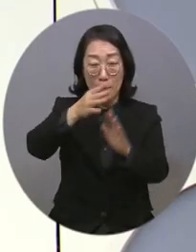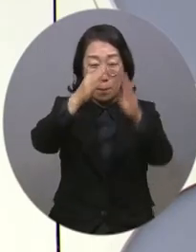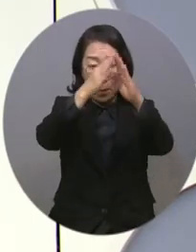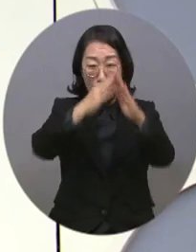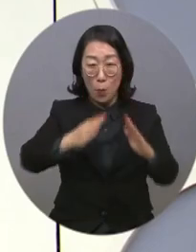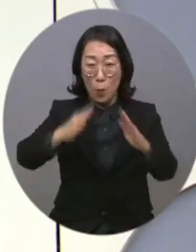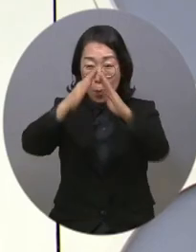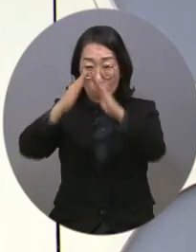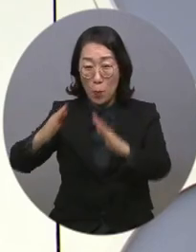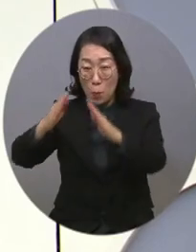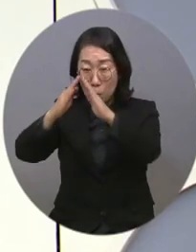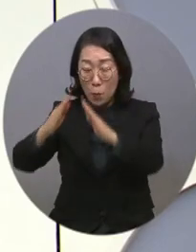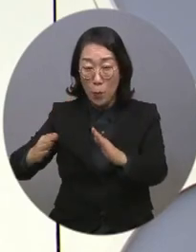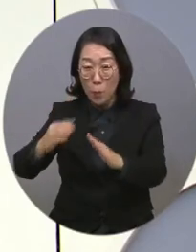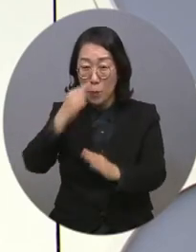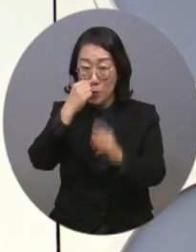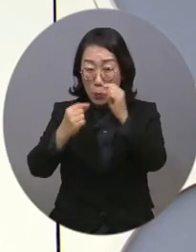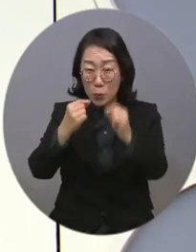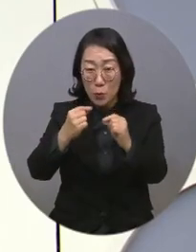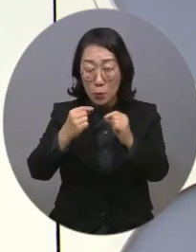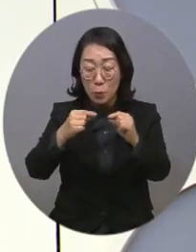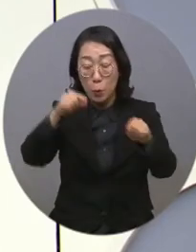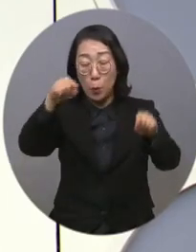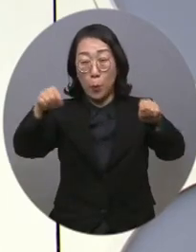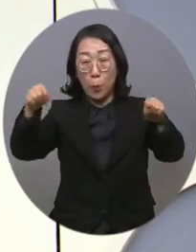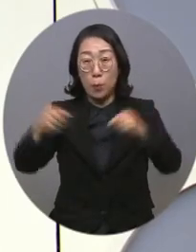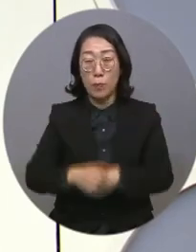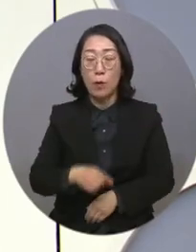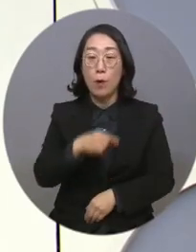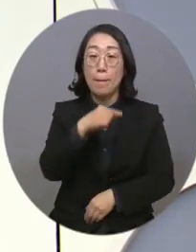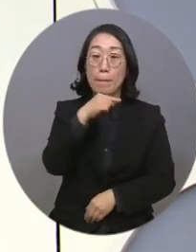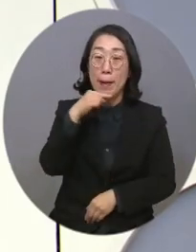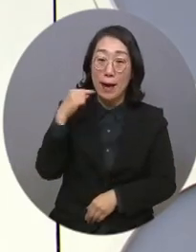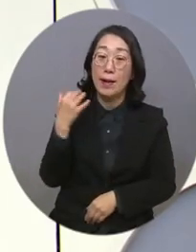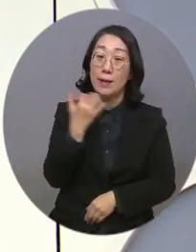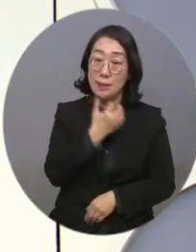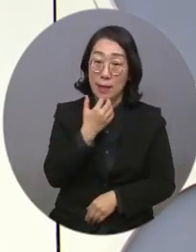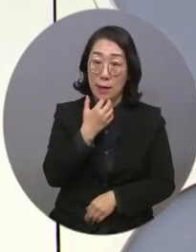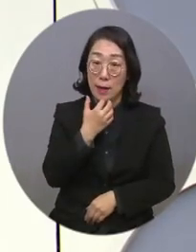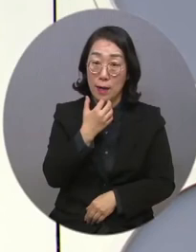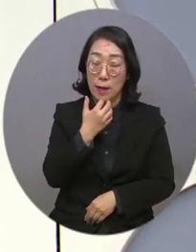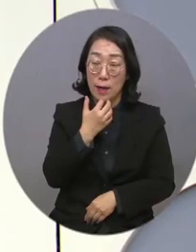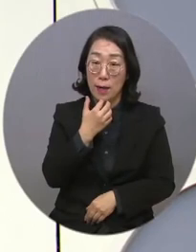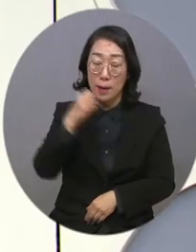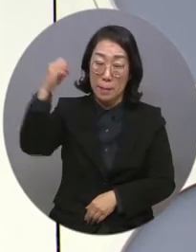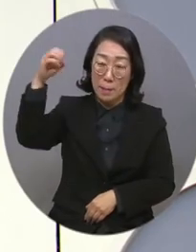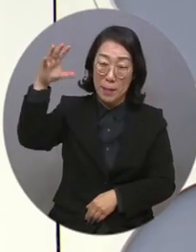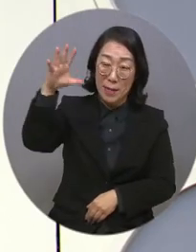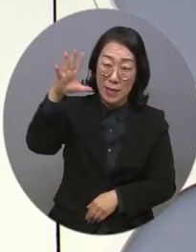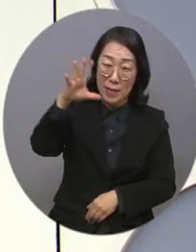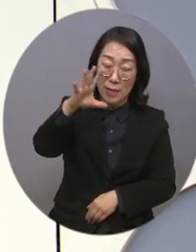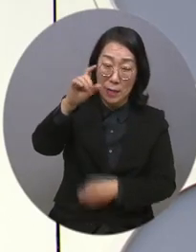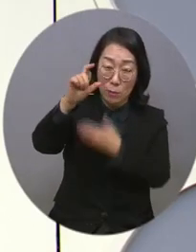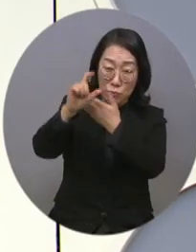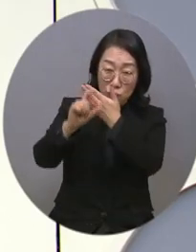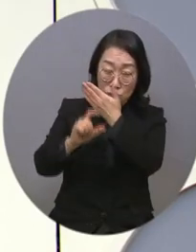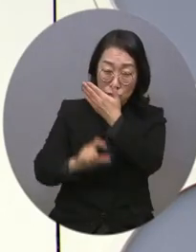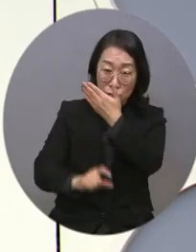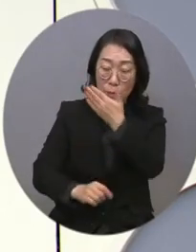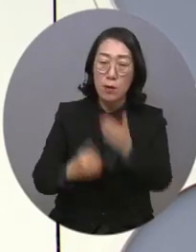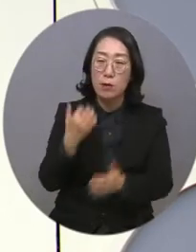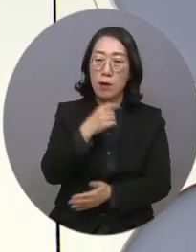나고 그다음에 그 지붕들이 붉은 벽돌로 착 해가지고 햇빛에 비치면은 반사가 되면 또 약간 붉게